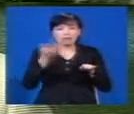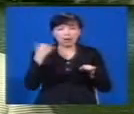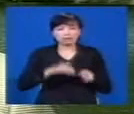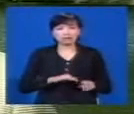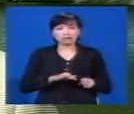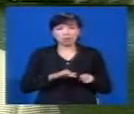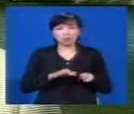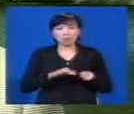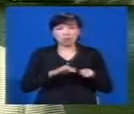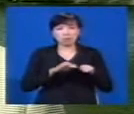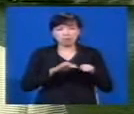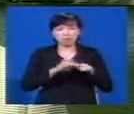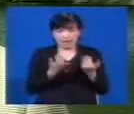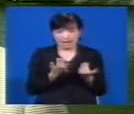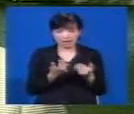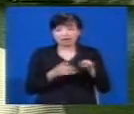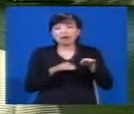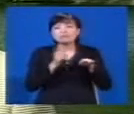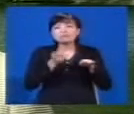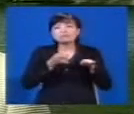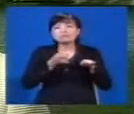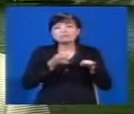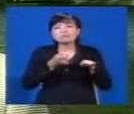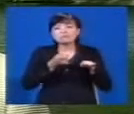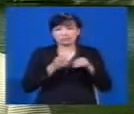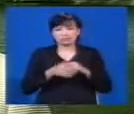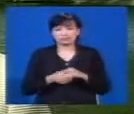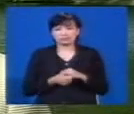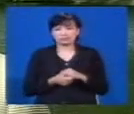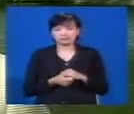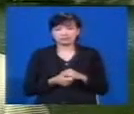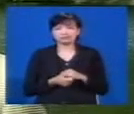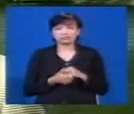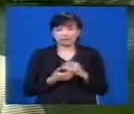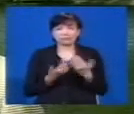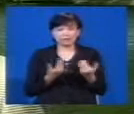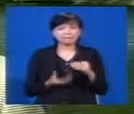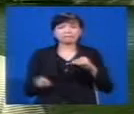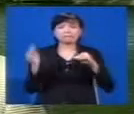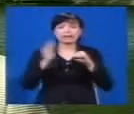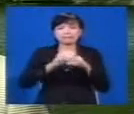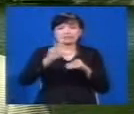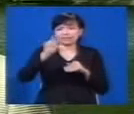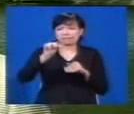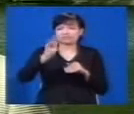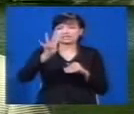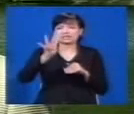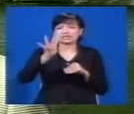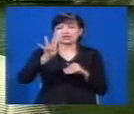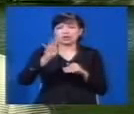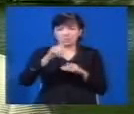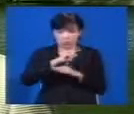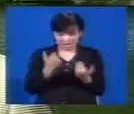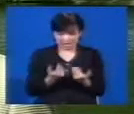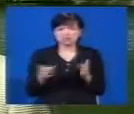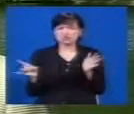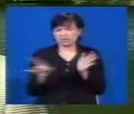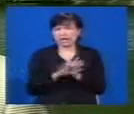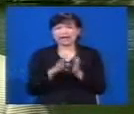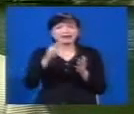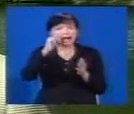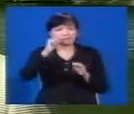แต่น้ำอยู่ที่4เมตร72นะครับแปลว่าเพิ่มขึ้น34วันนี้จะเป็นการเพิ่มขึ้นวันสุดท้ายนะฮะพรุ่งนี้จะทร